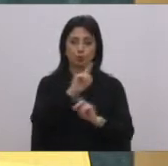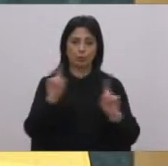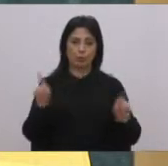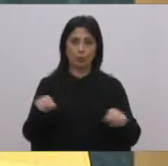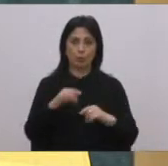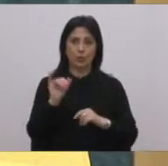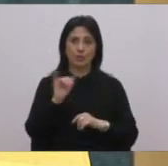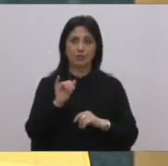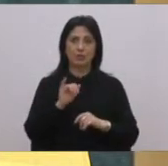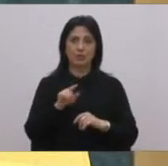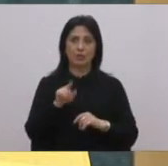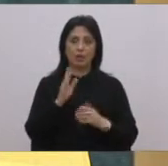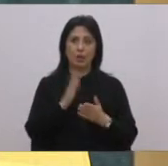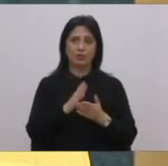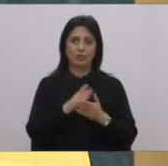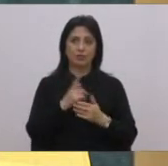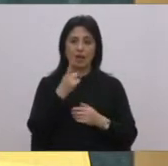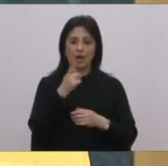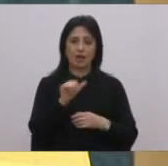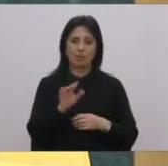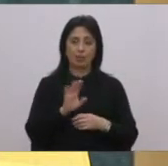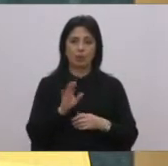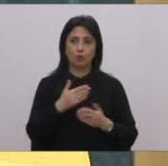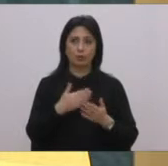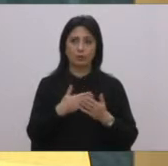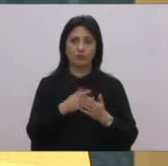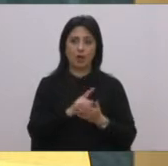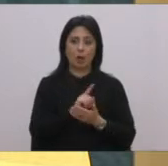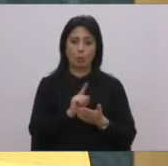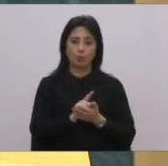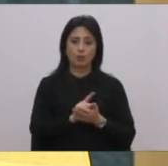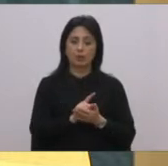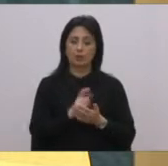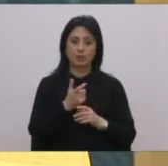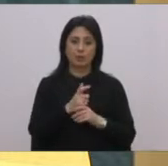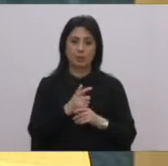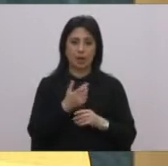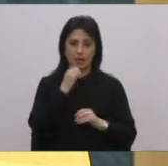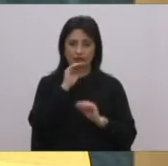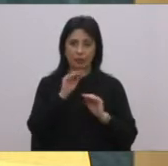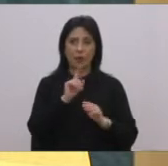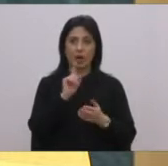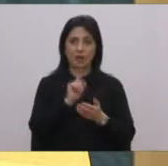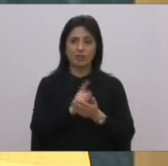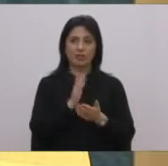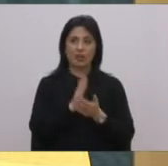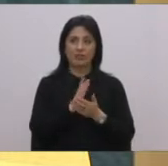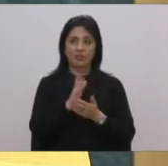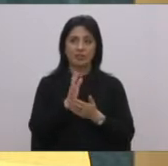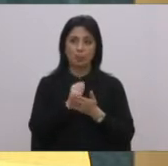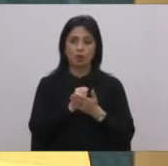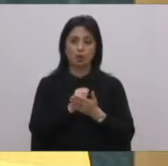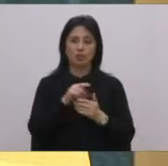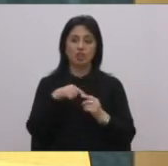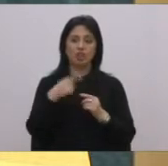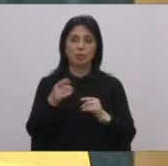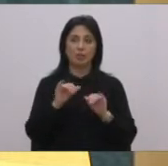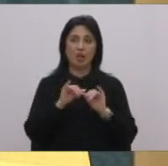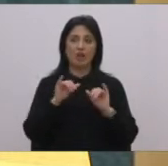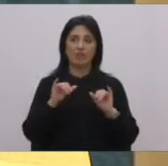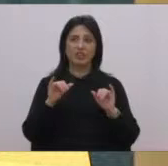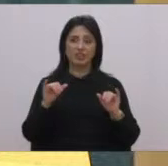ხორციელდება, სადაც აღნიშნული არის არამხოლოდ, ასე ვთქვათ, აუცილებელი და კრიტიკული ინფრასტრუქტურა, მაგრამ ასევე არის იმ პოტენციალის შემდგომი